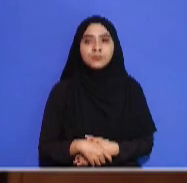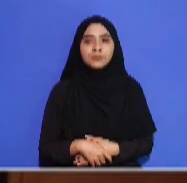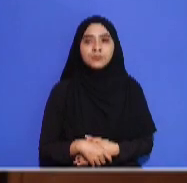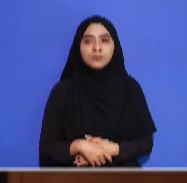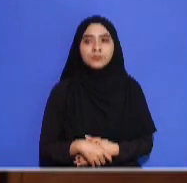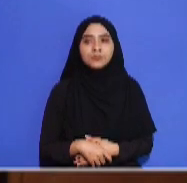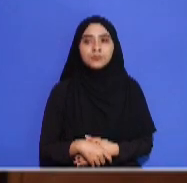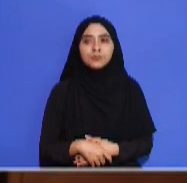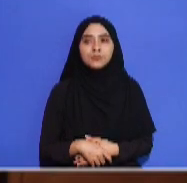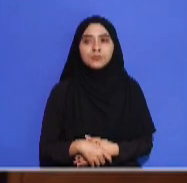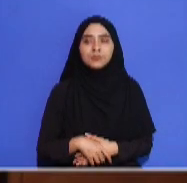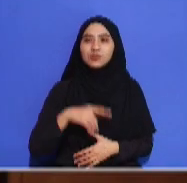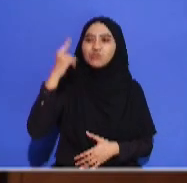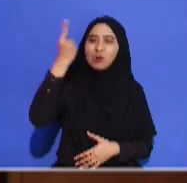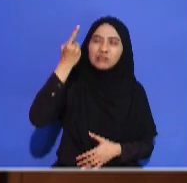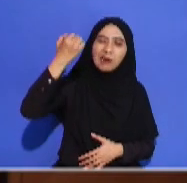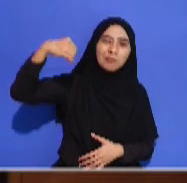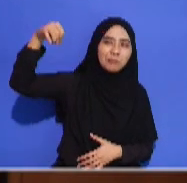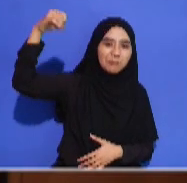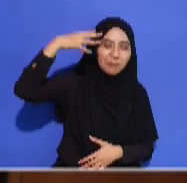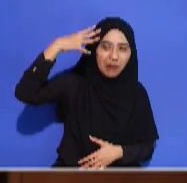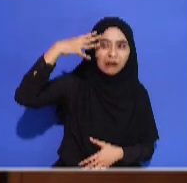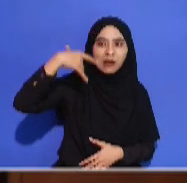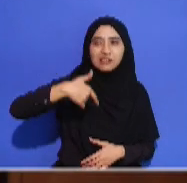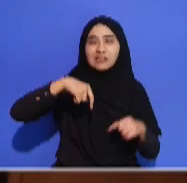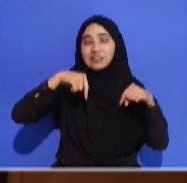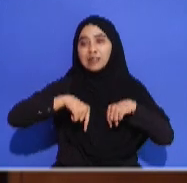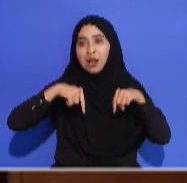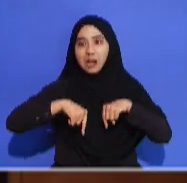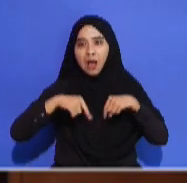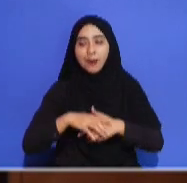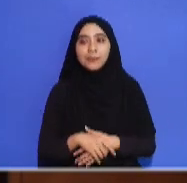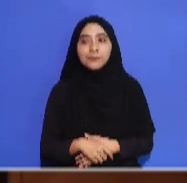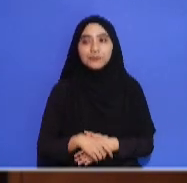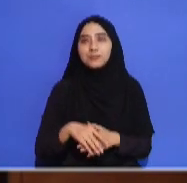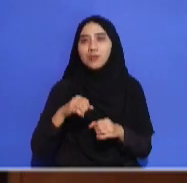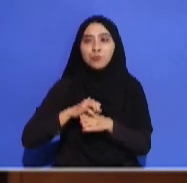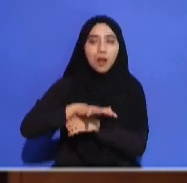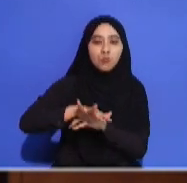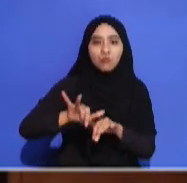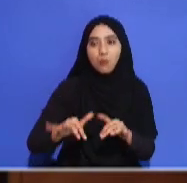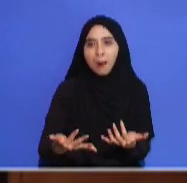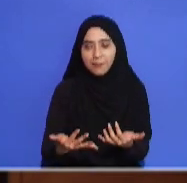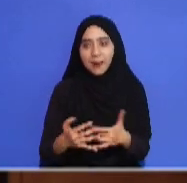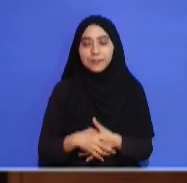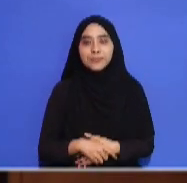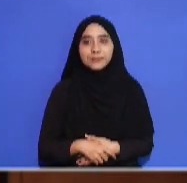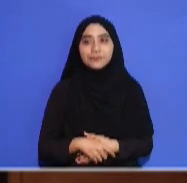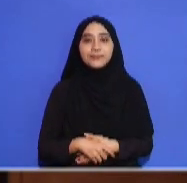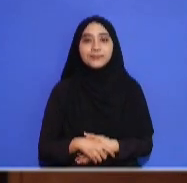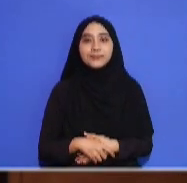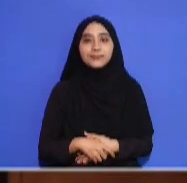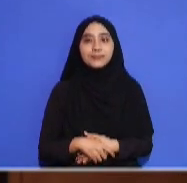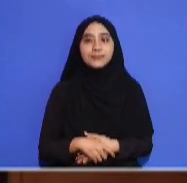Para pemirsa, cuaca bentar ingkang tumados ing pungkasaning wekdal sakmenika damel garinging satarajang asiling tetanen